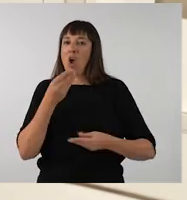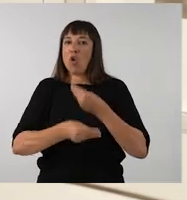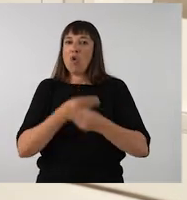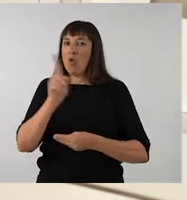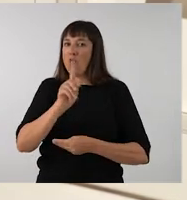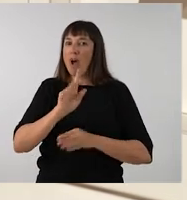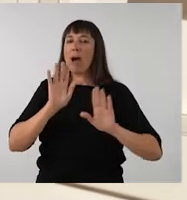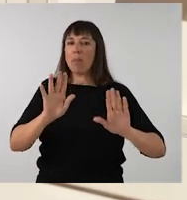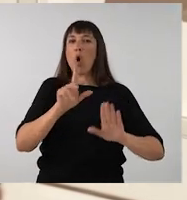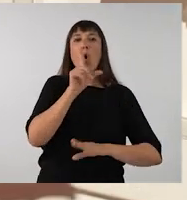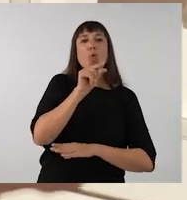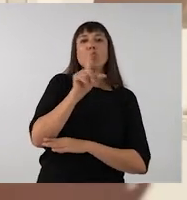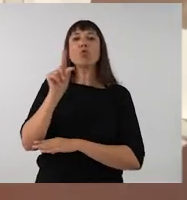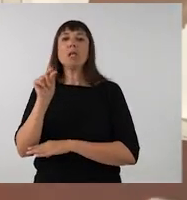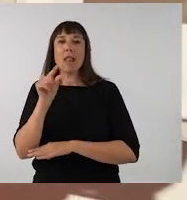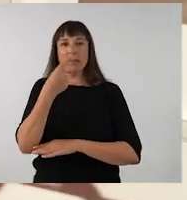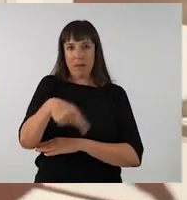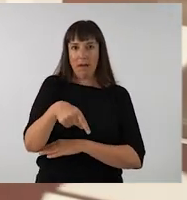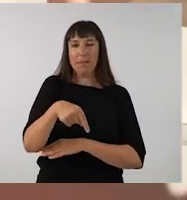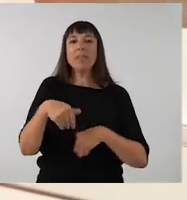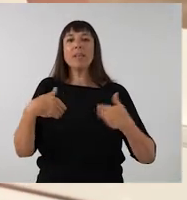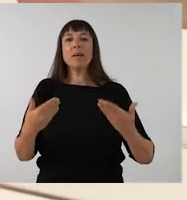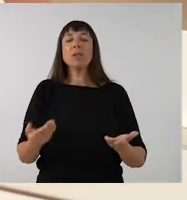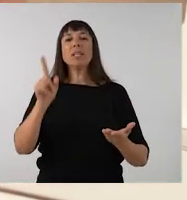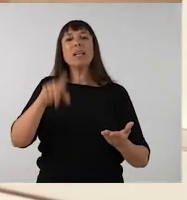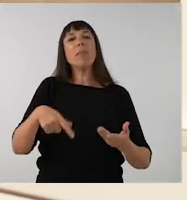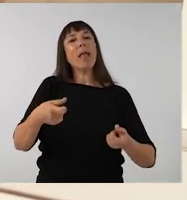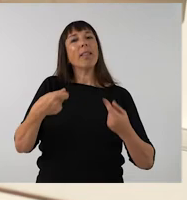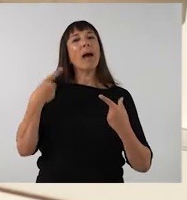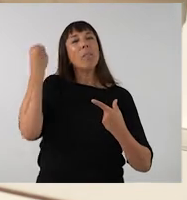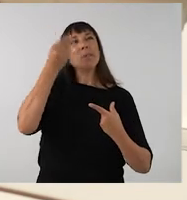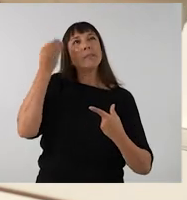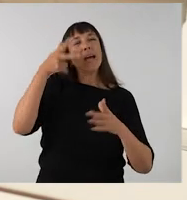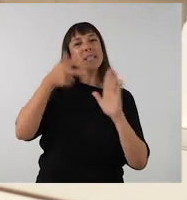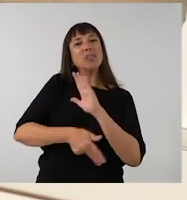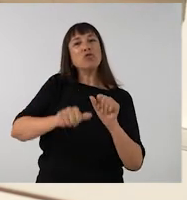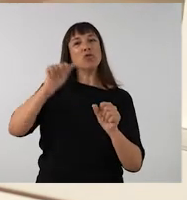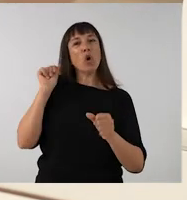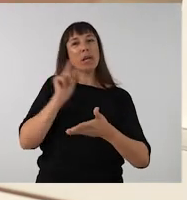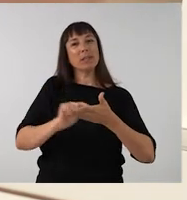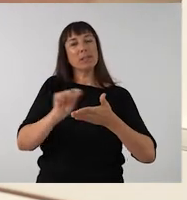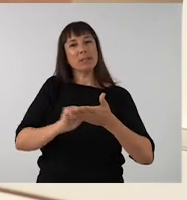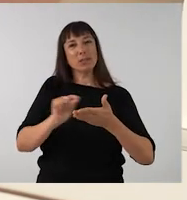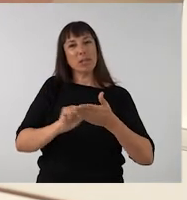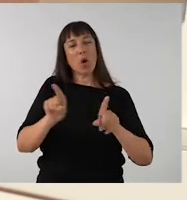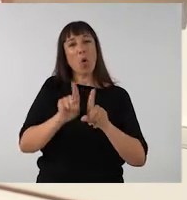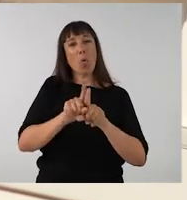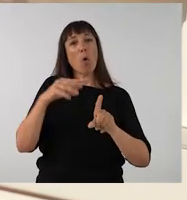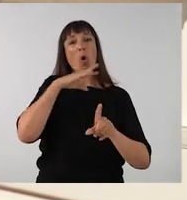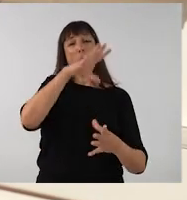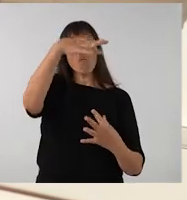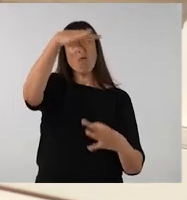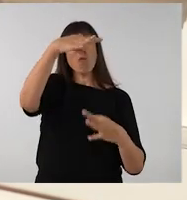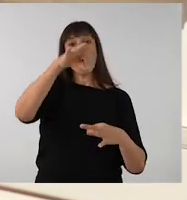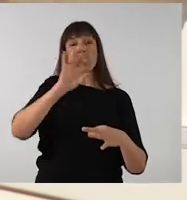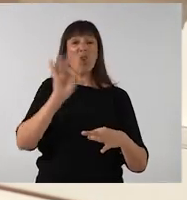alada, i en aquest cas l'artista no ho fa, però sí que hi ha uns ocells. No? També em feia gràcia, pensant en la història de l'escriptura,